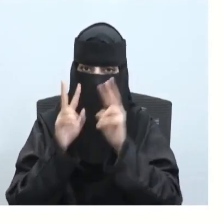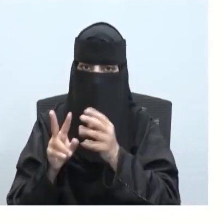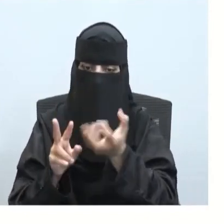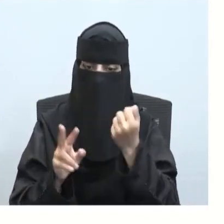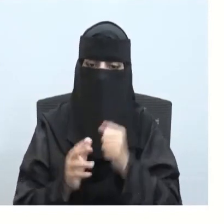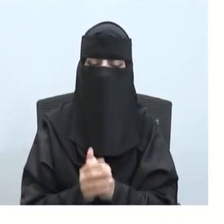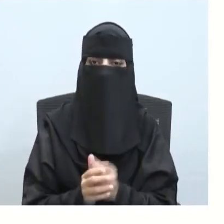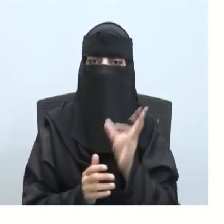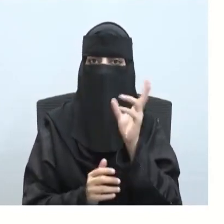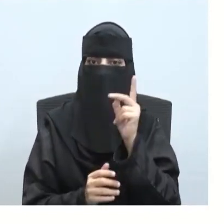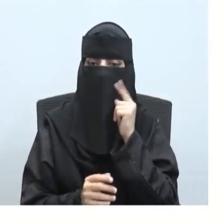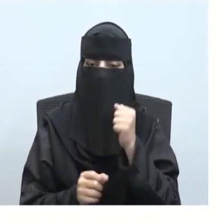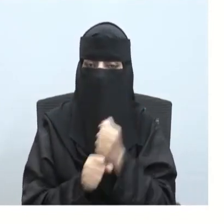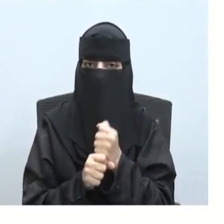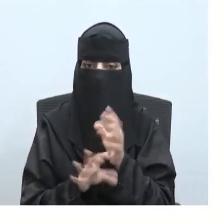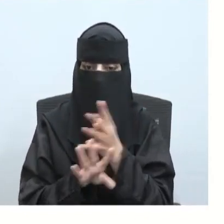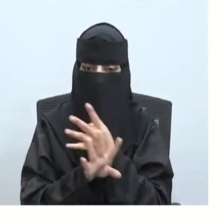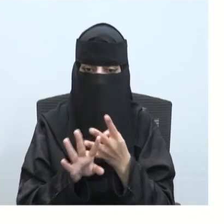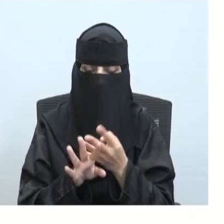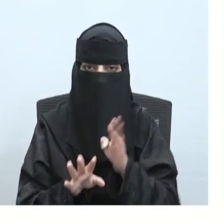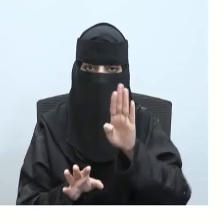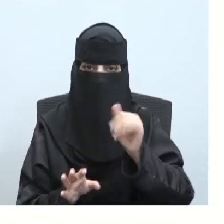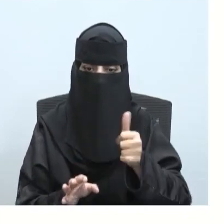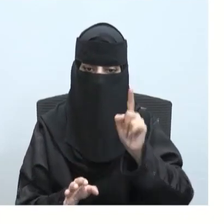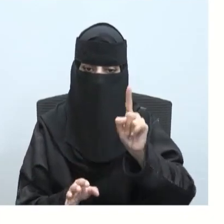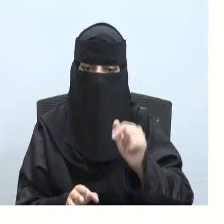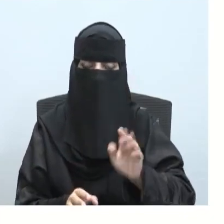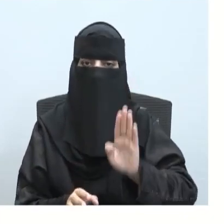أيضا في هذه الوحدة تعرفنا على برنامج الكاب كربون،